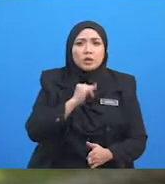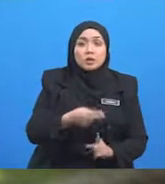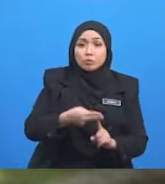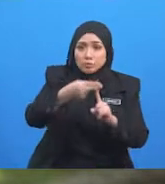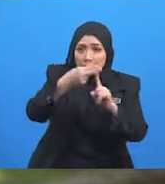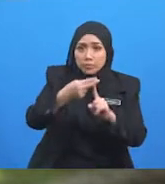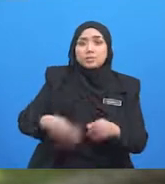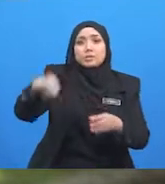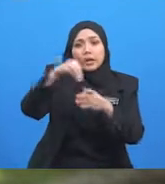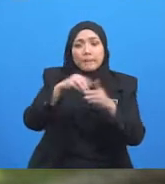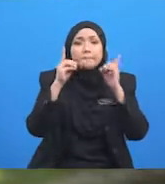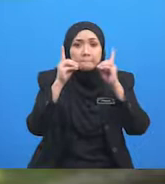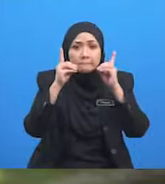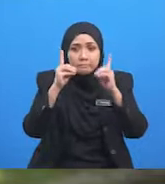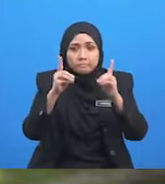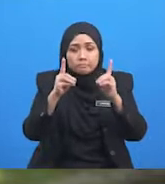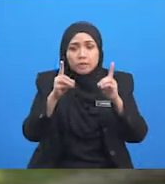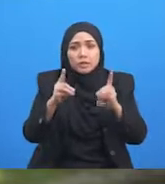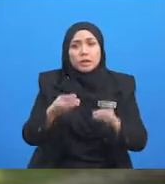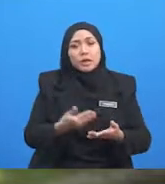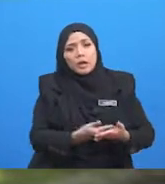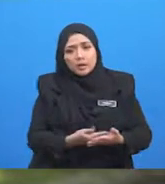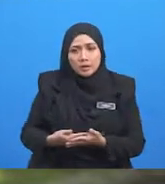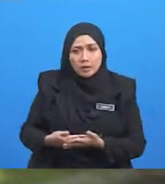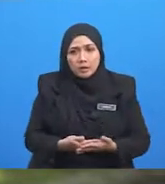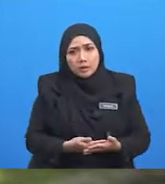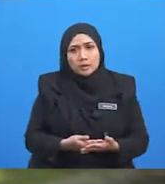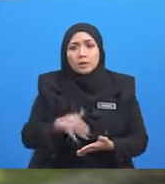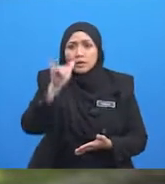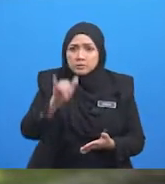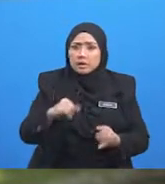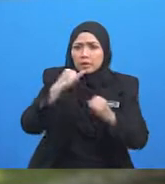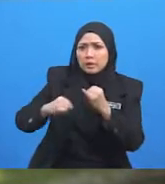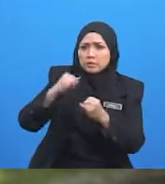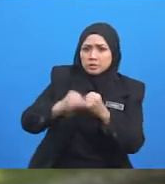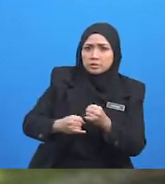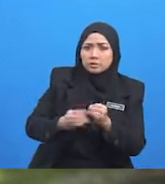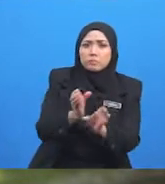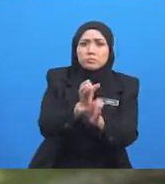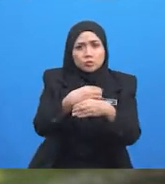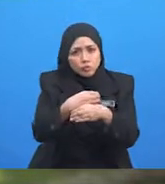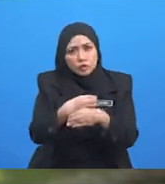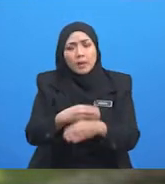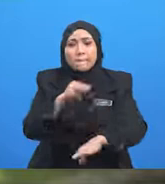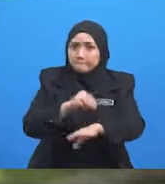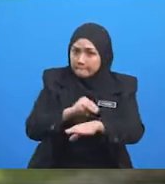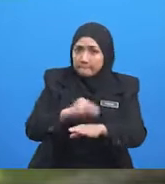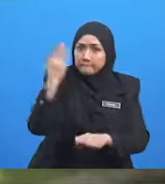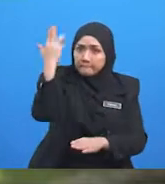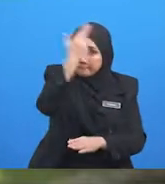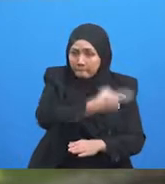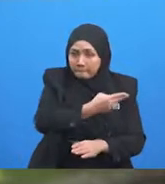pendidikan dalam sesebuah keluarga yang akhirnya akan mencorakkan masa